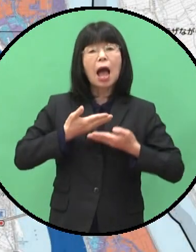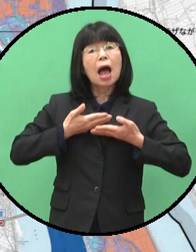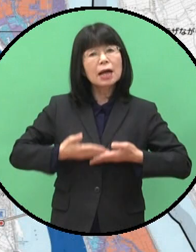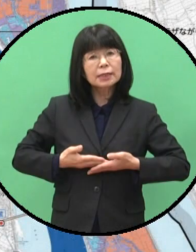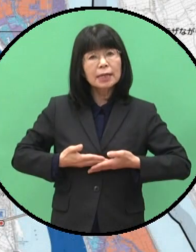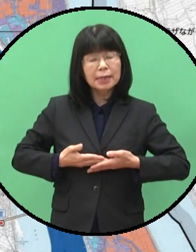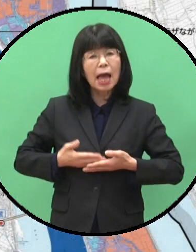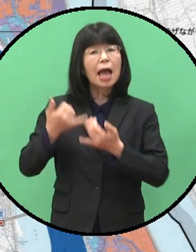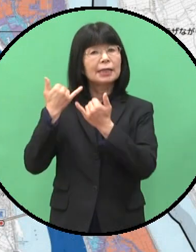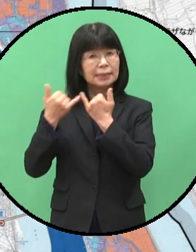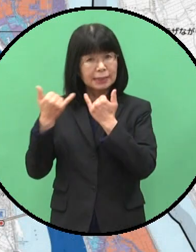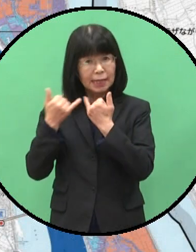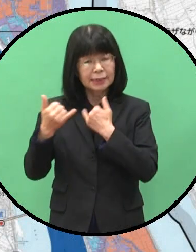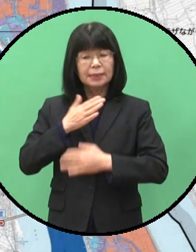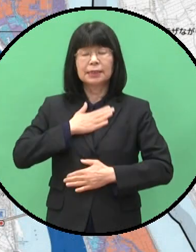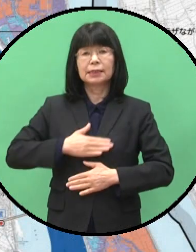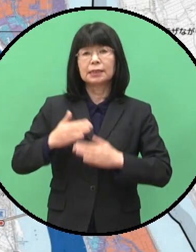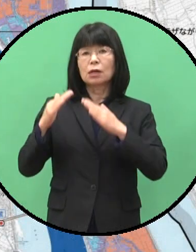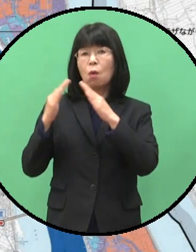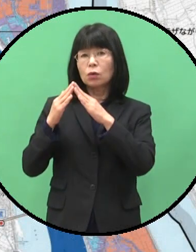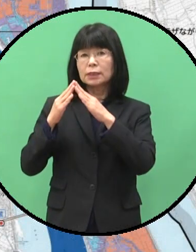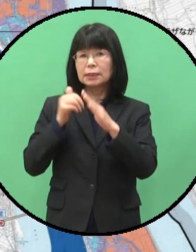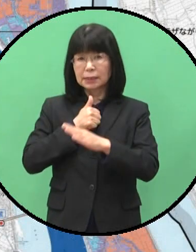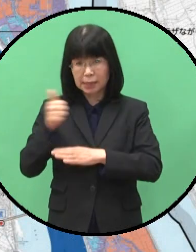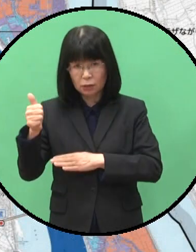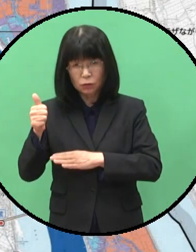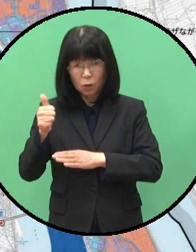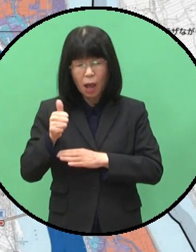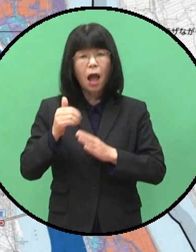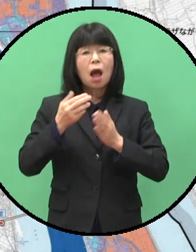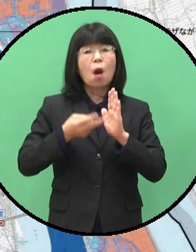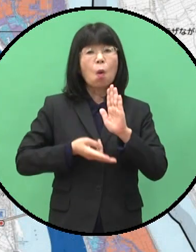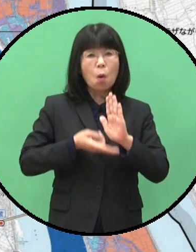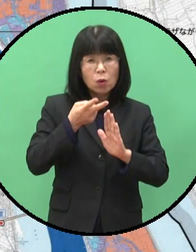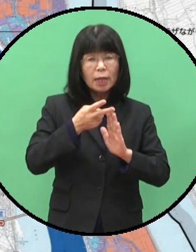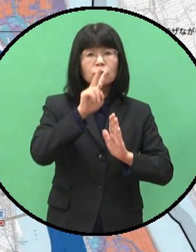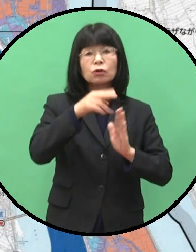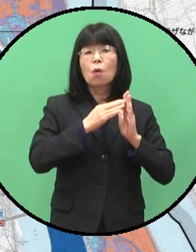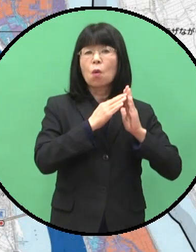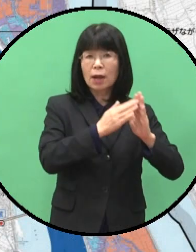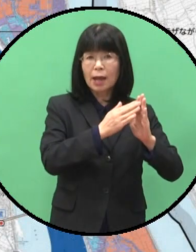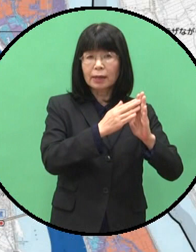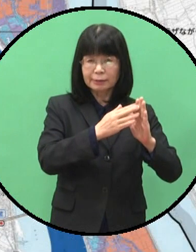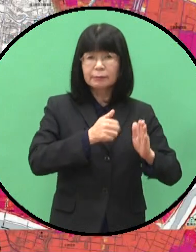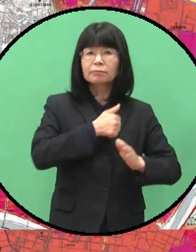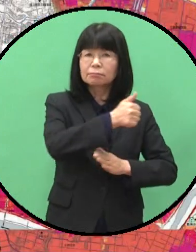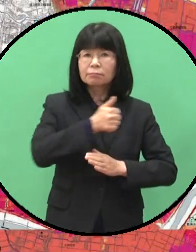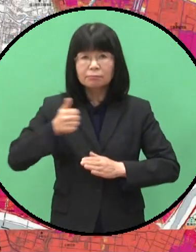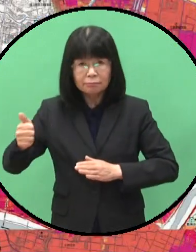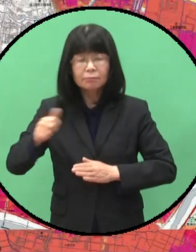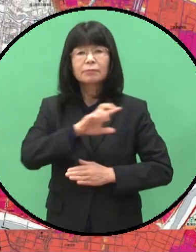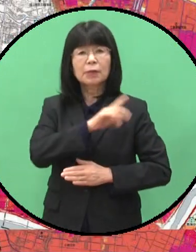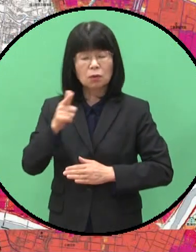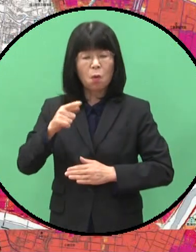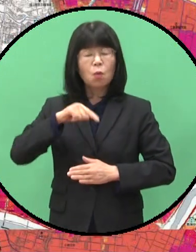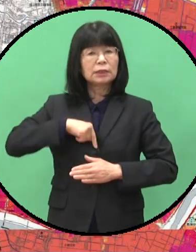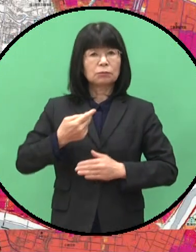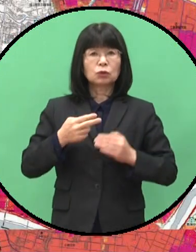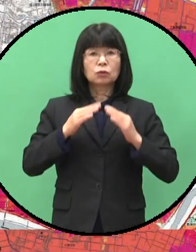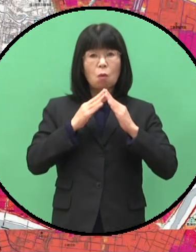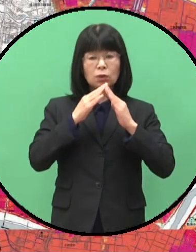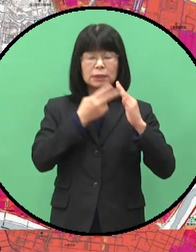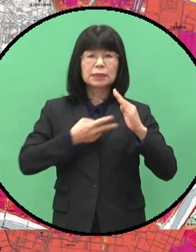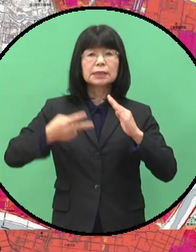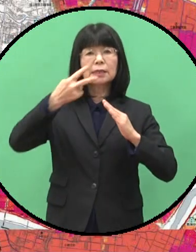な親戚・知人宅やホテル・旅館への立ち退き避難、ご自宅の2階